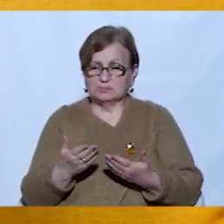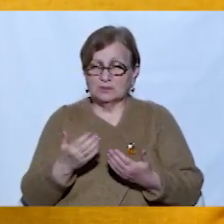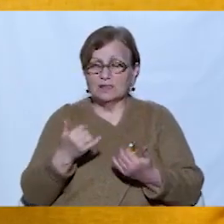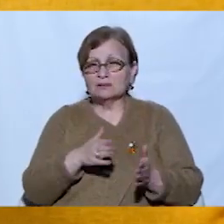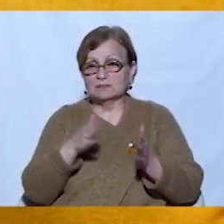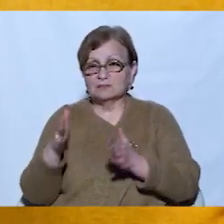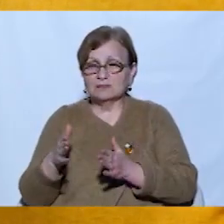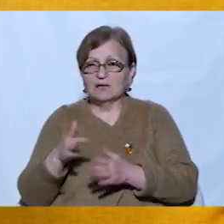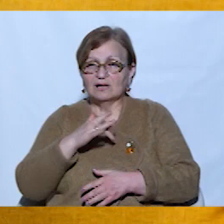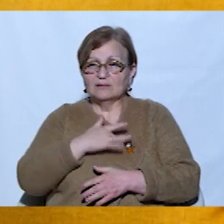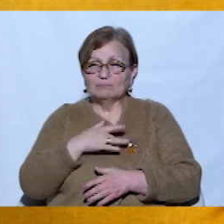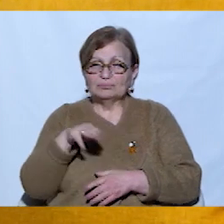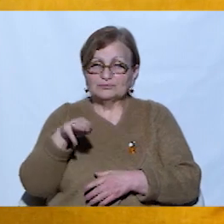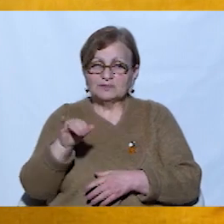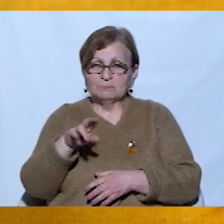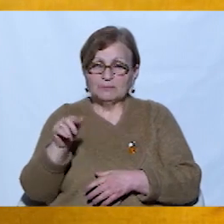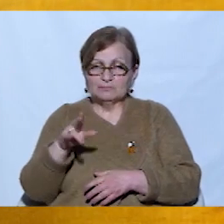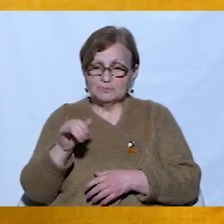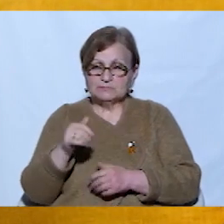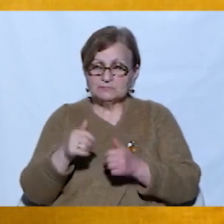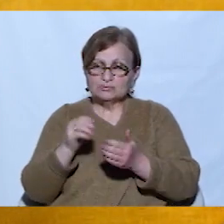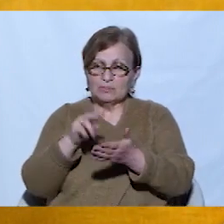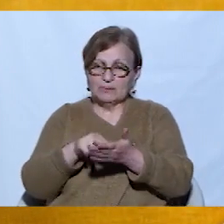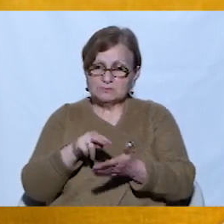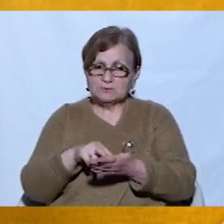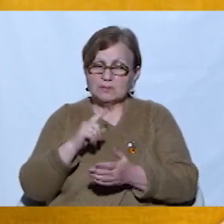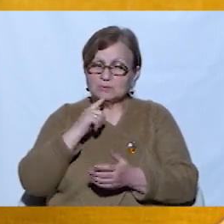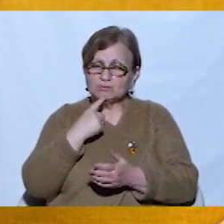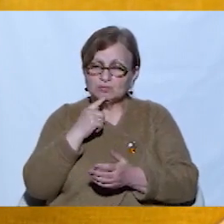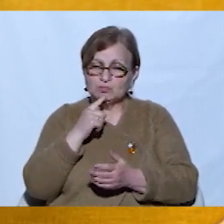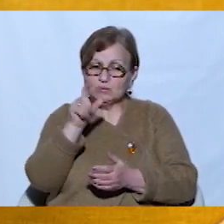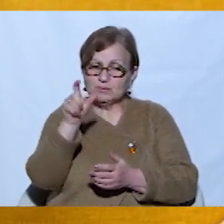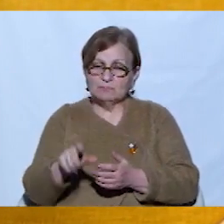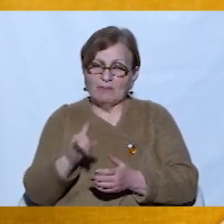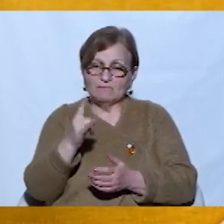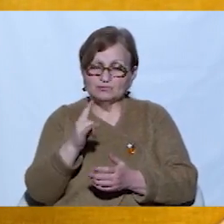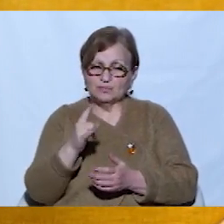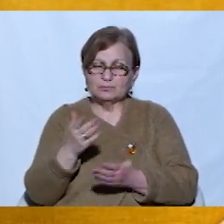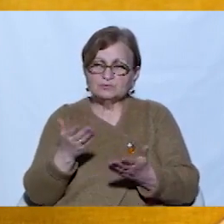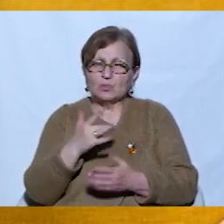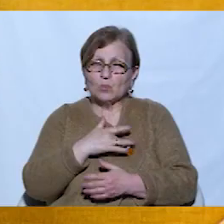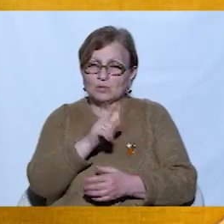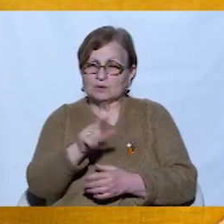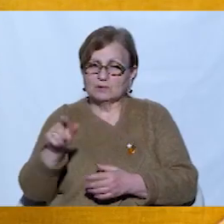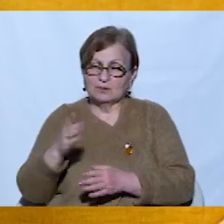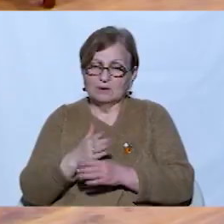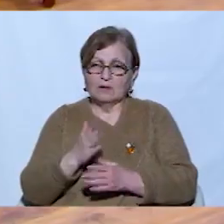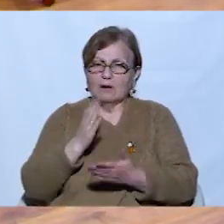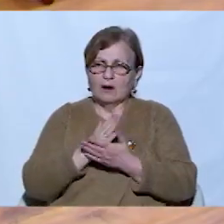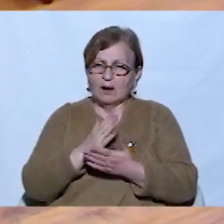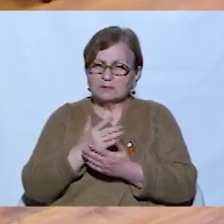გადავიდეთ ტიპების შეფასებაზე. რთული ქცევის ბავშვების, თქვათ, რა ტიპები არსებობს? არის ესეთი